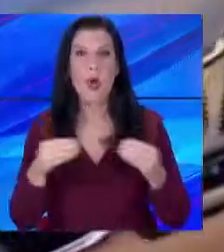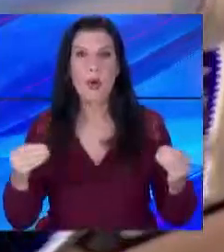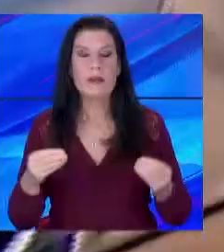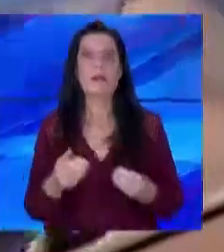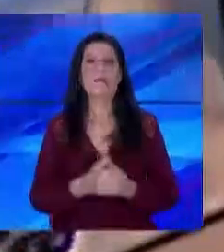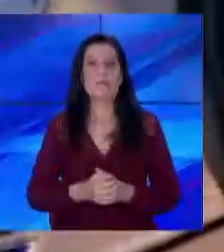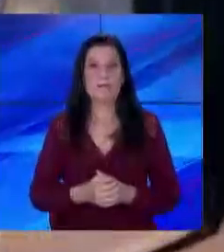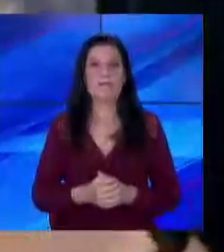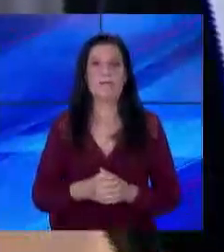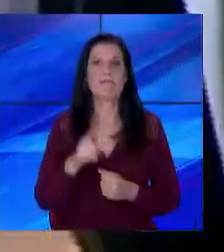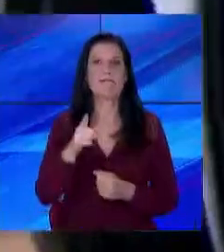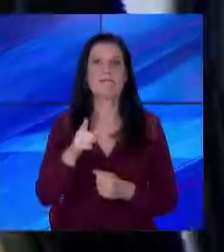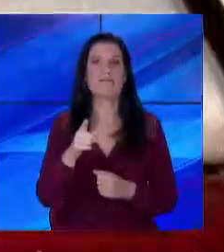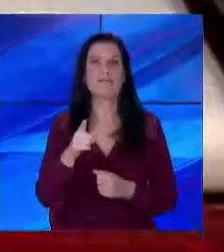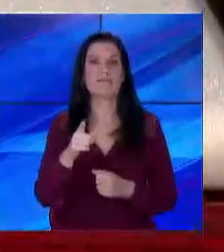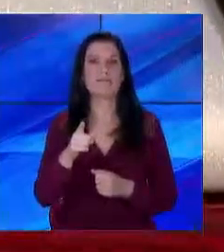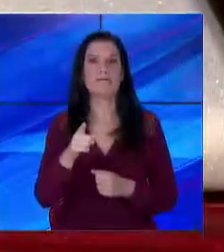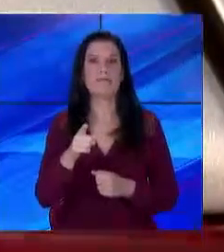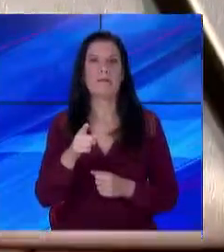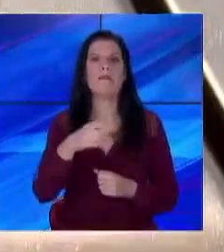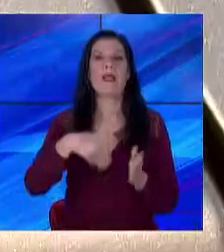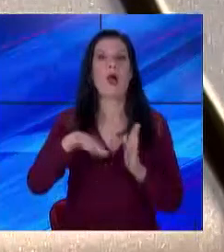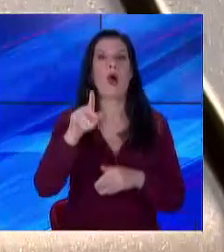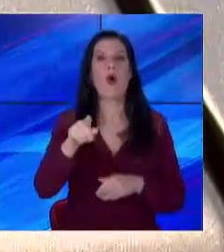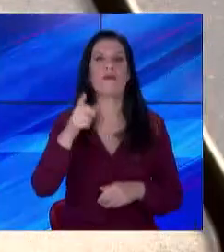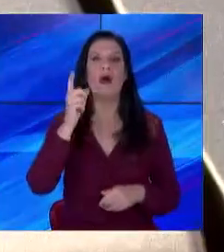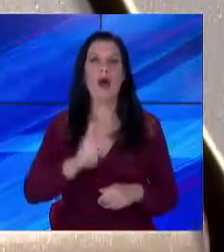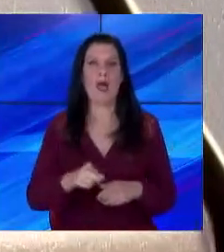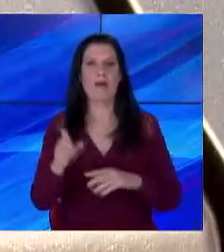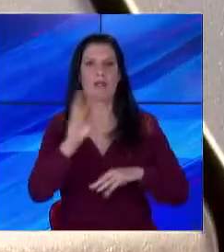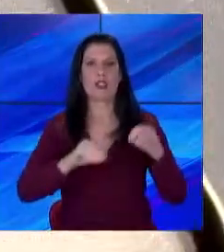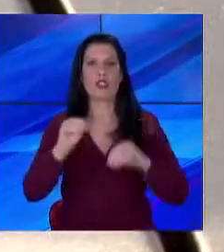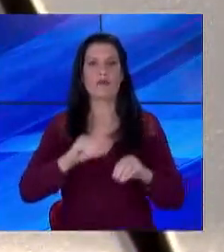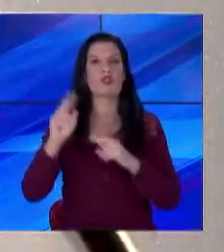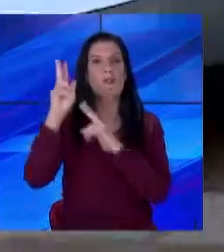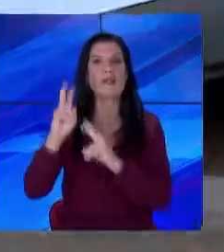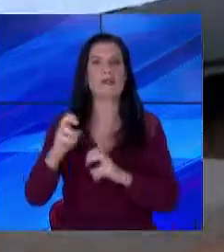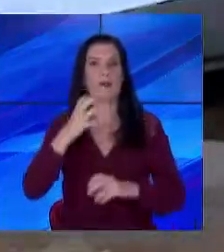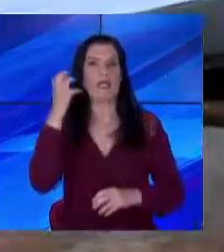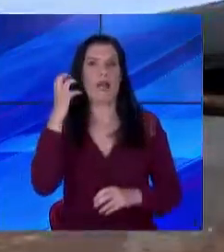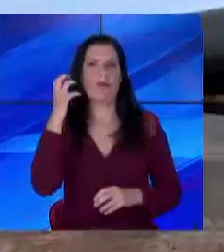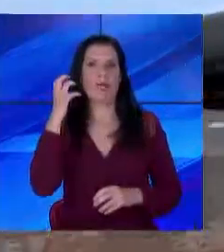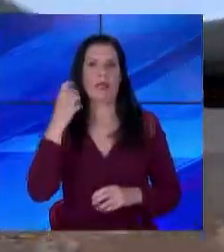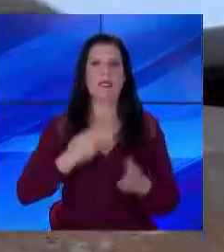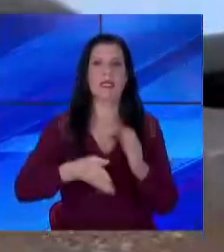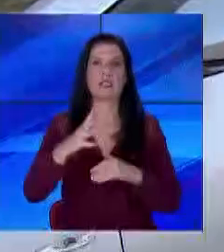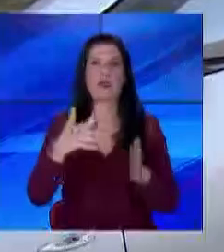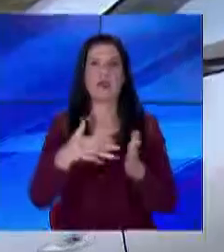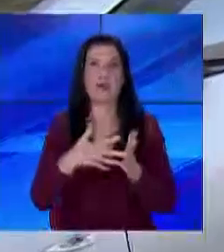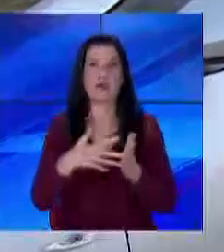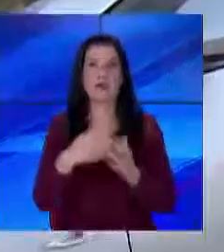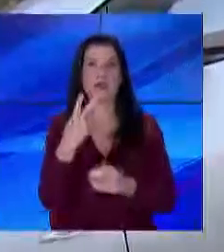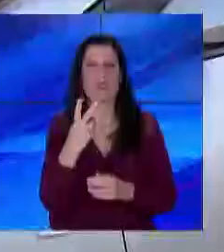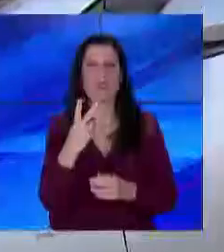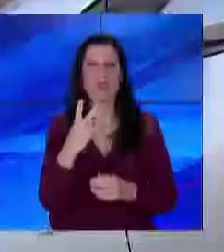אפשריות לניוד בין כלי רכב שונים, ורובן מצריכות שימוש ביישומון בטלפון הנייד. יצאנו לבדוק שתיים מהן. אז